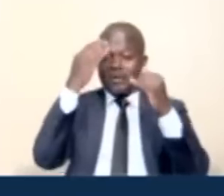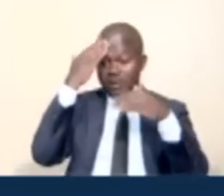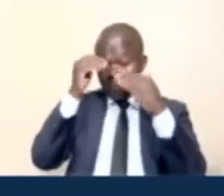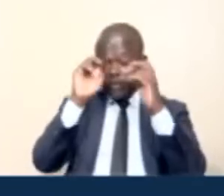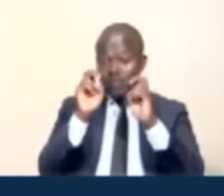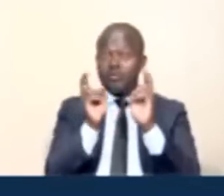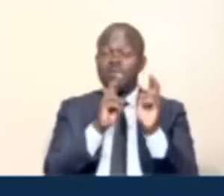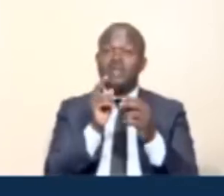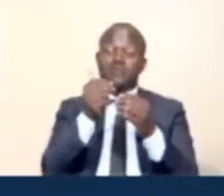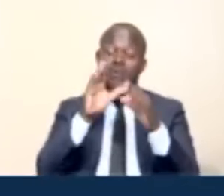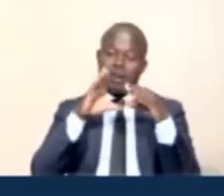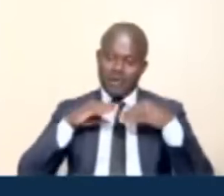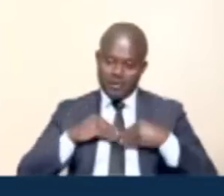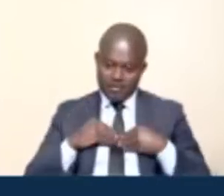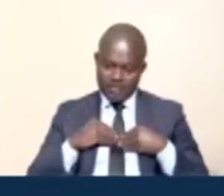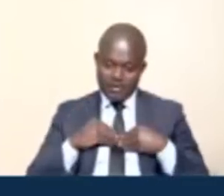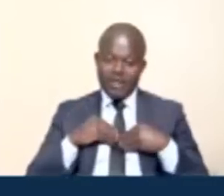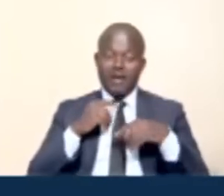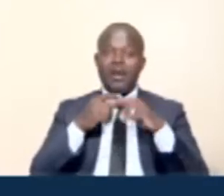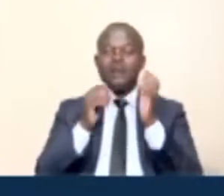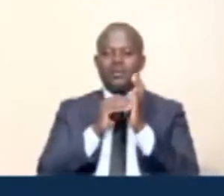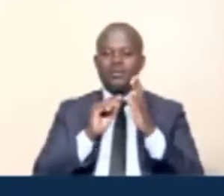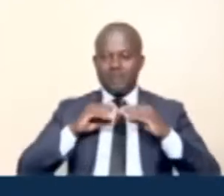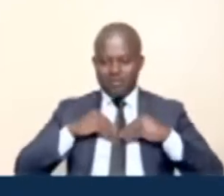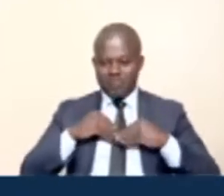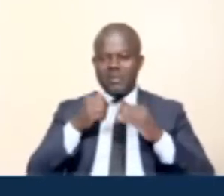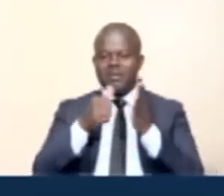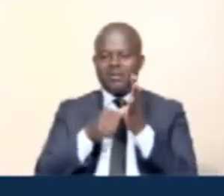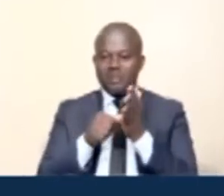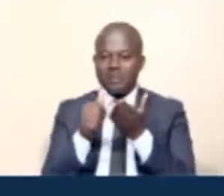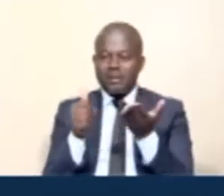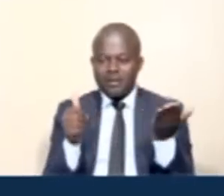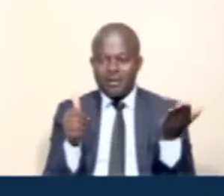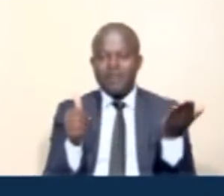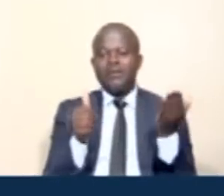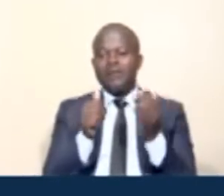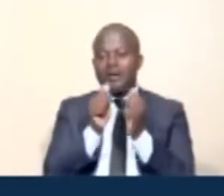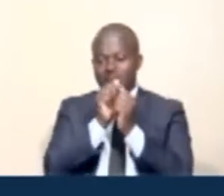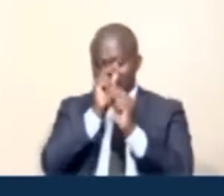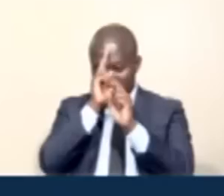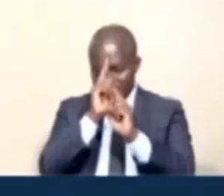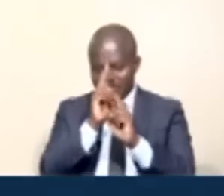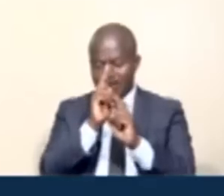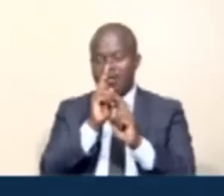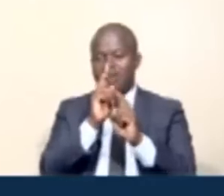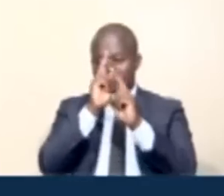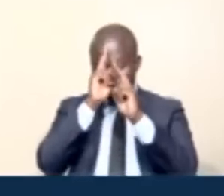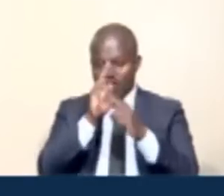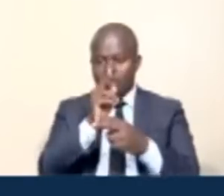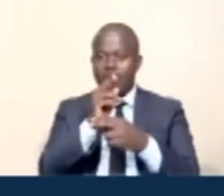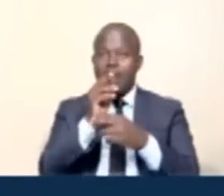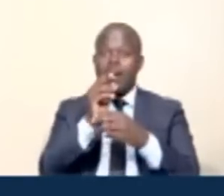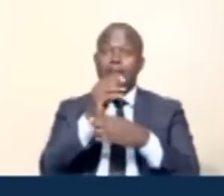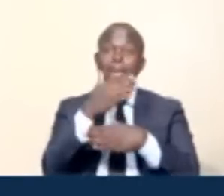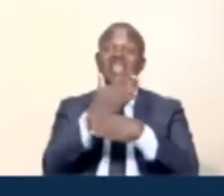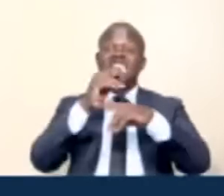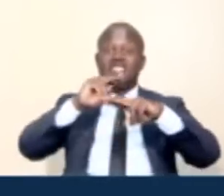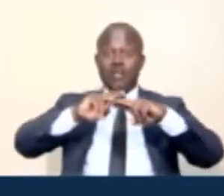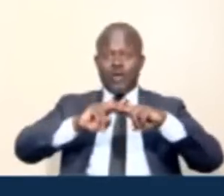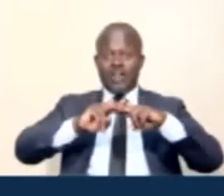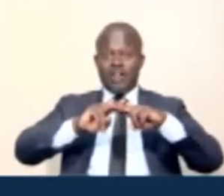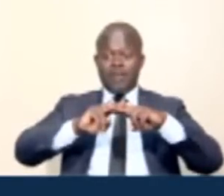n'ubundi aba yarabimwemereye. Gusa icyo nabemerera ni uko ikibazo na nyakubahwa premier minisitiri yakigarutse mu minsi ishize